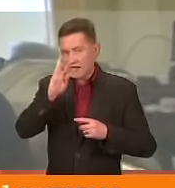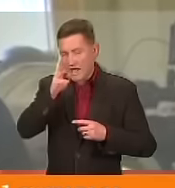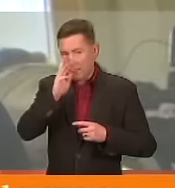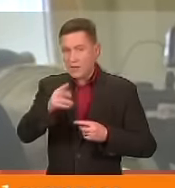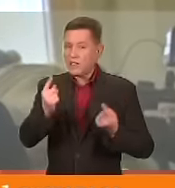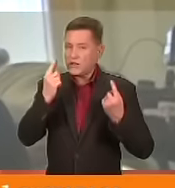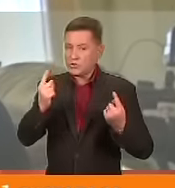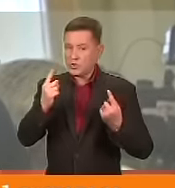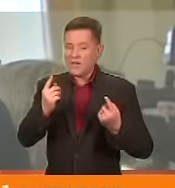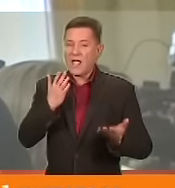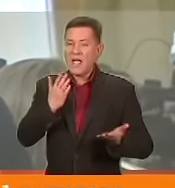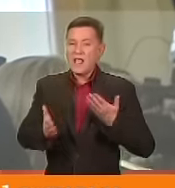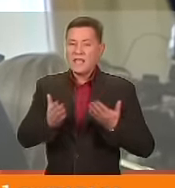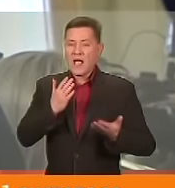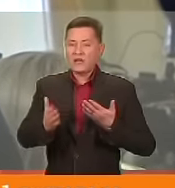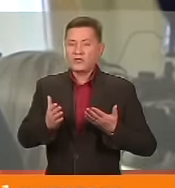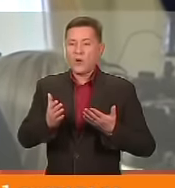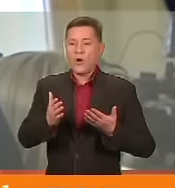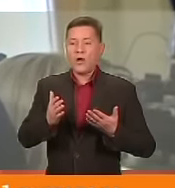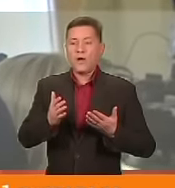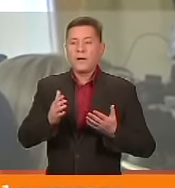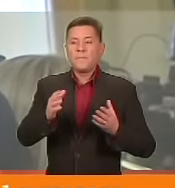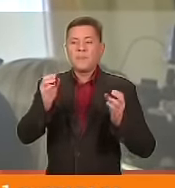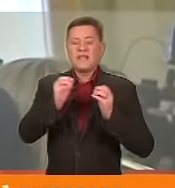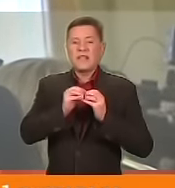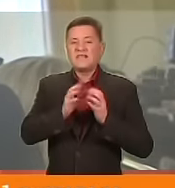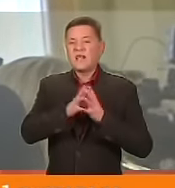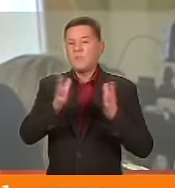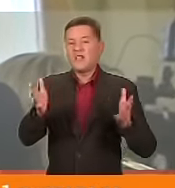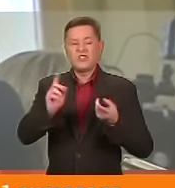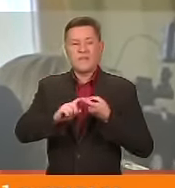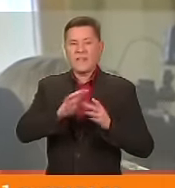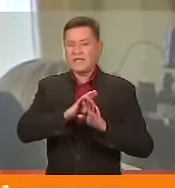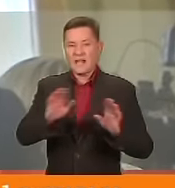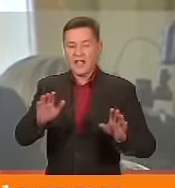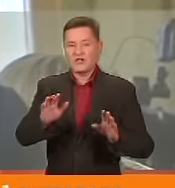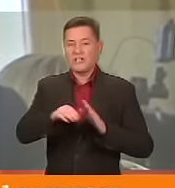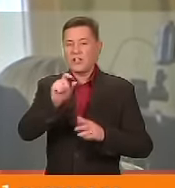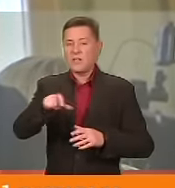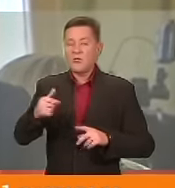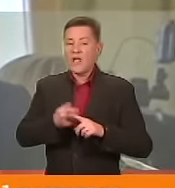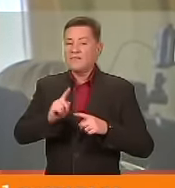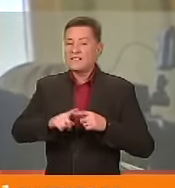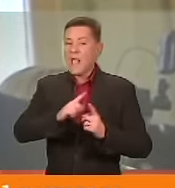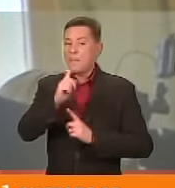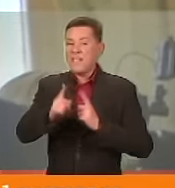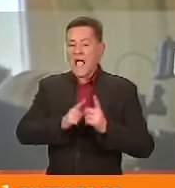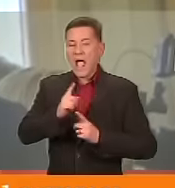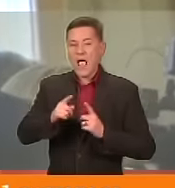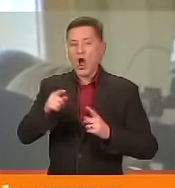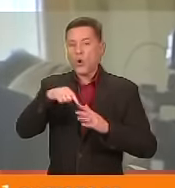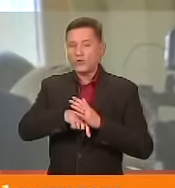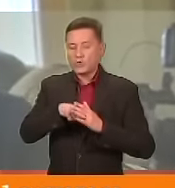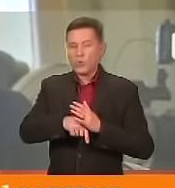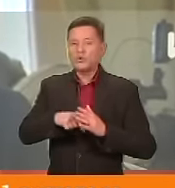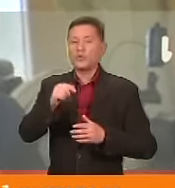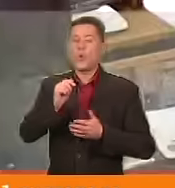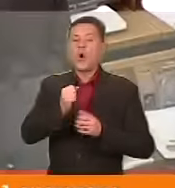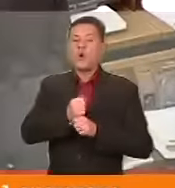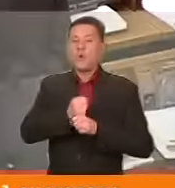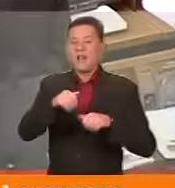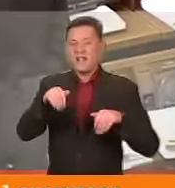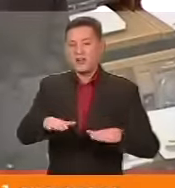Якщо з'являється 10 більш незалежних депутатів, це повністю міняє конструкцію і це робить рішення Верховної Ради більш